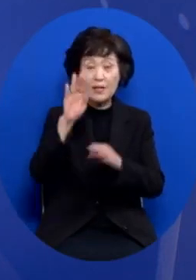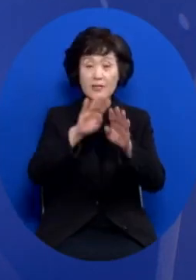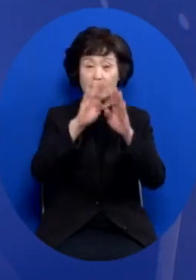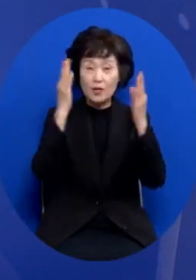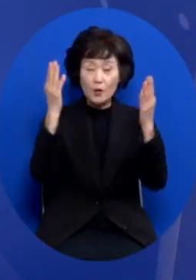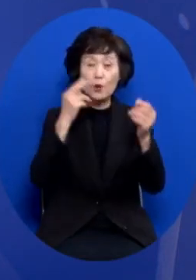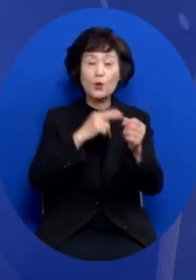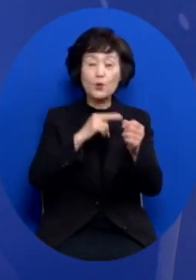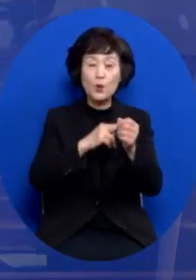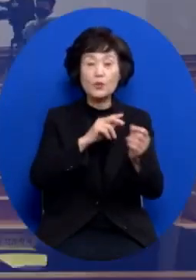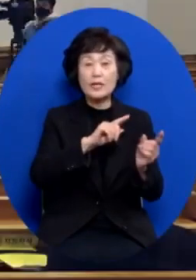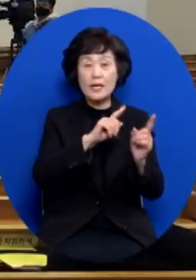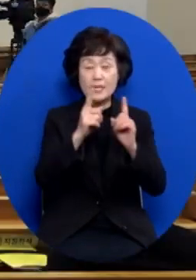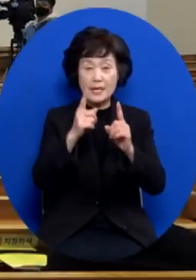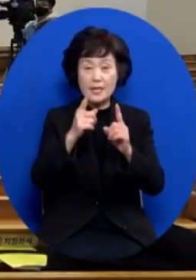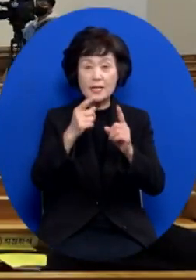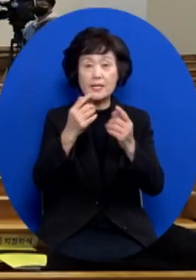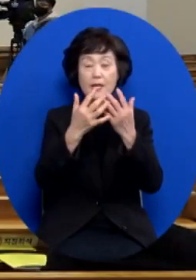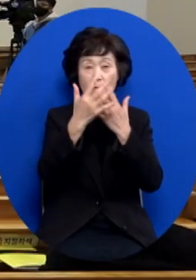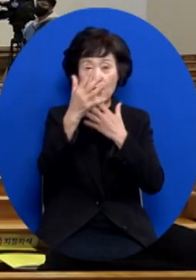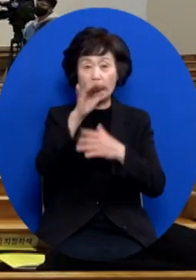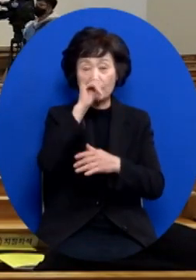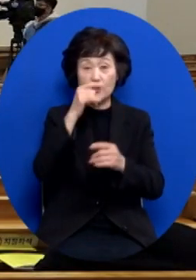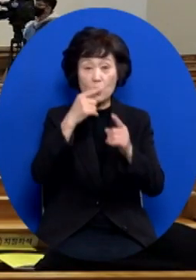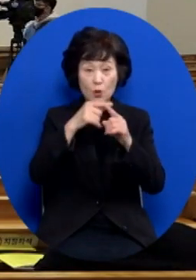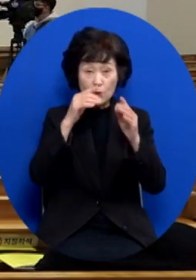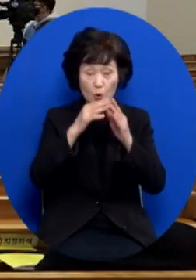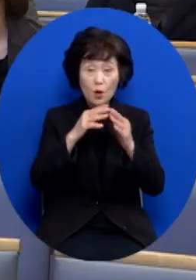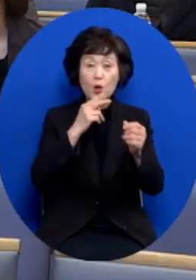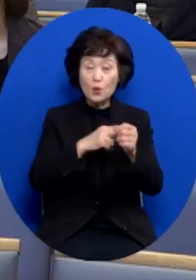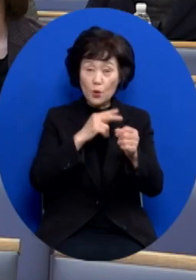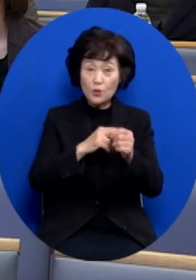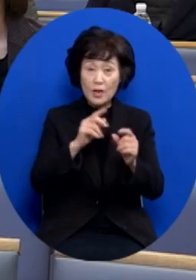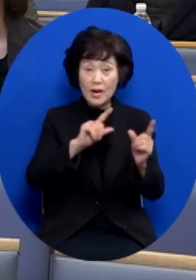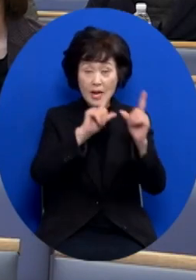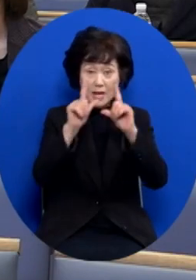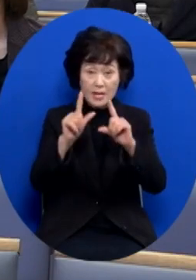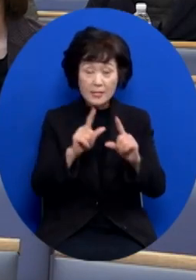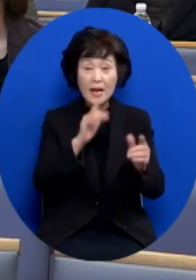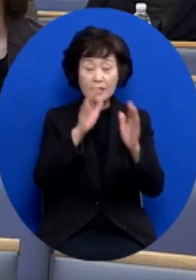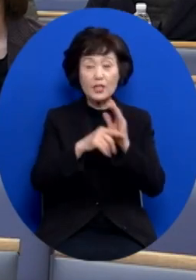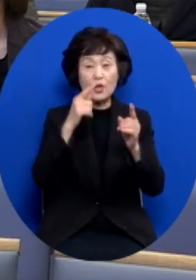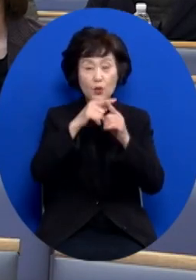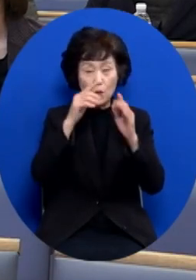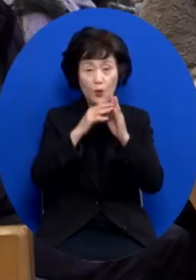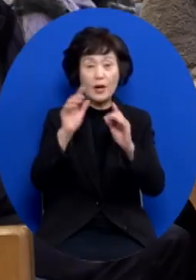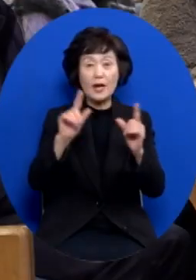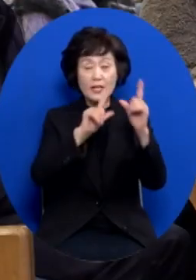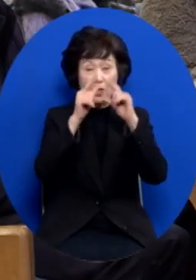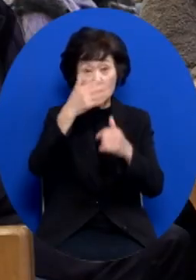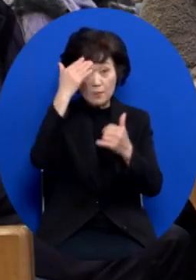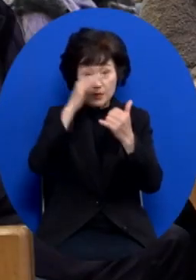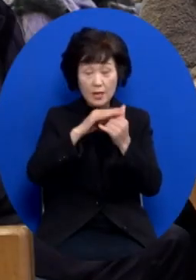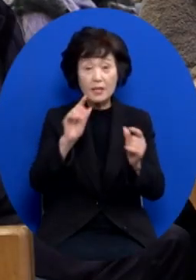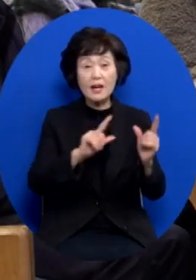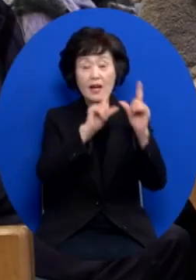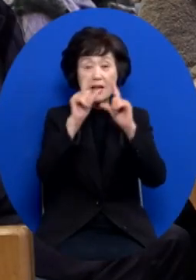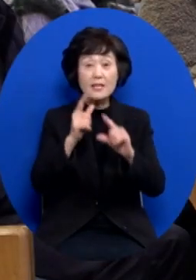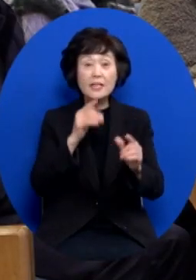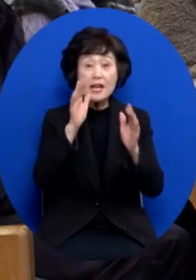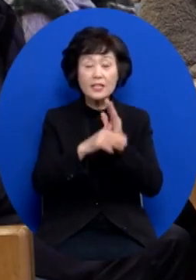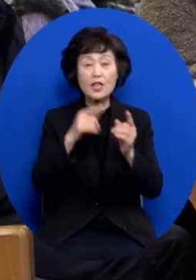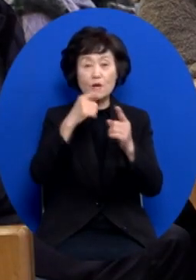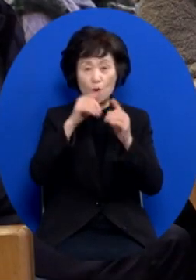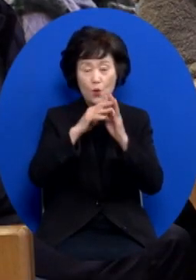교사 양육에 나섰습니다 교사가 살아요 주일학교가 살고 또 다음 세대가 살아야 교회가 산다는 주제로 지난 3일과 4일에